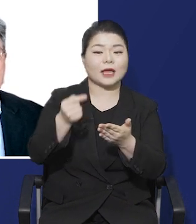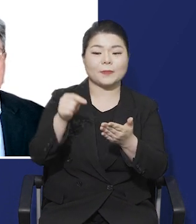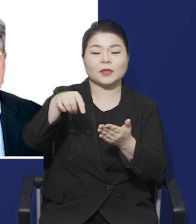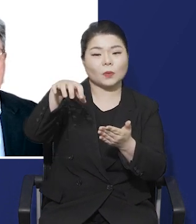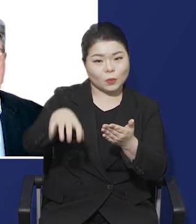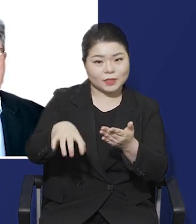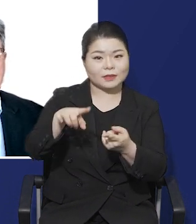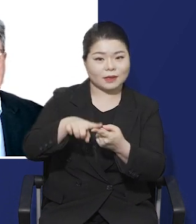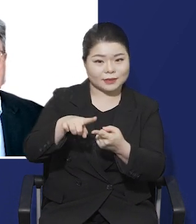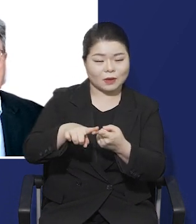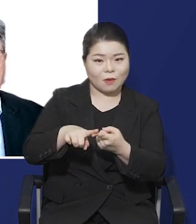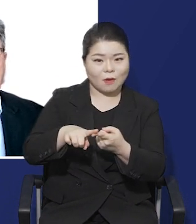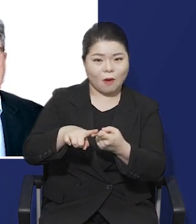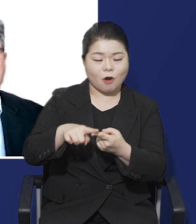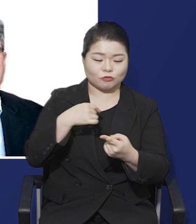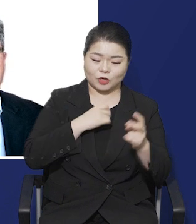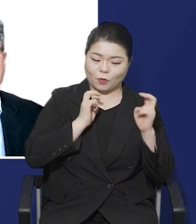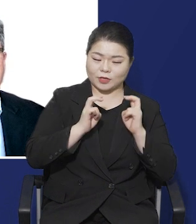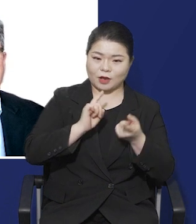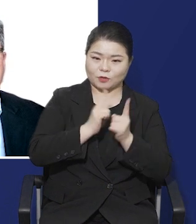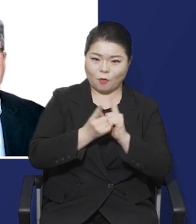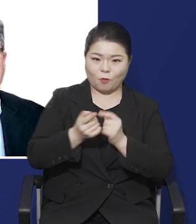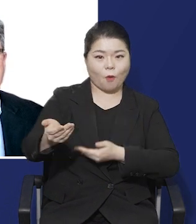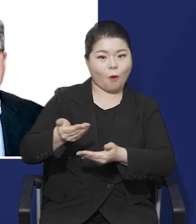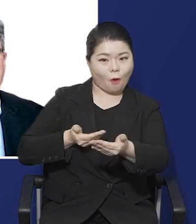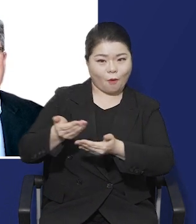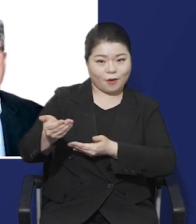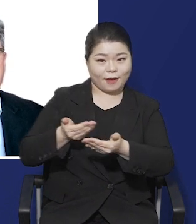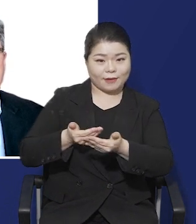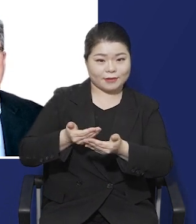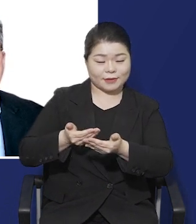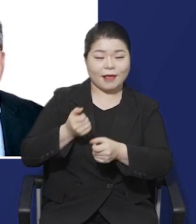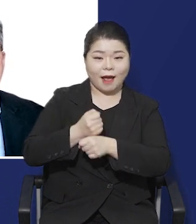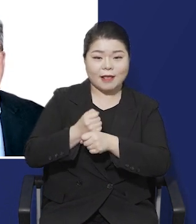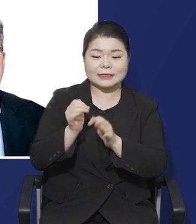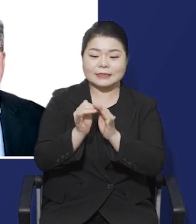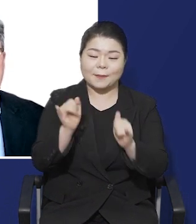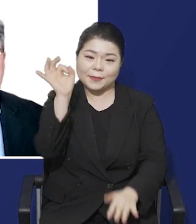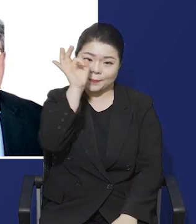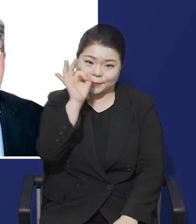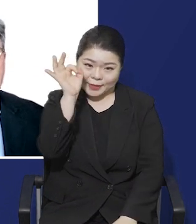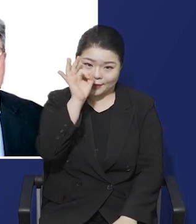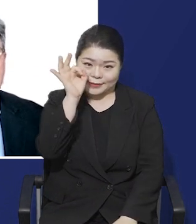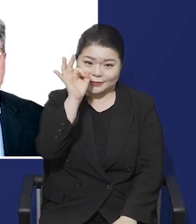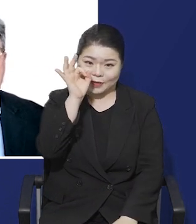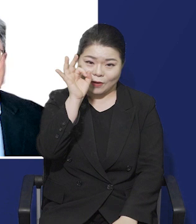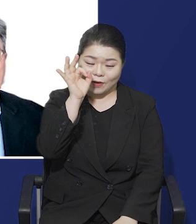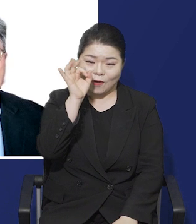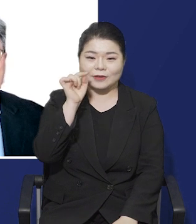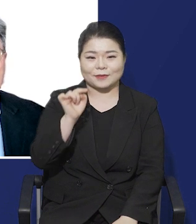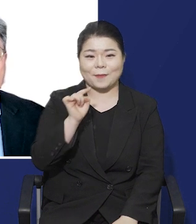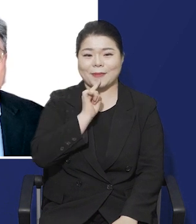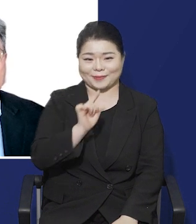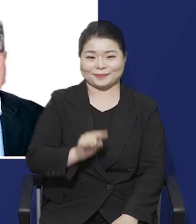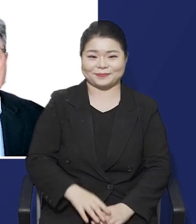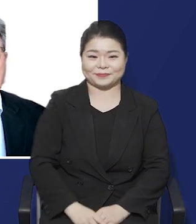해외 시장에서 자사와 상호 거래 관계를 개설할 당사자를 물색하는 그 단계를 말을